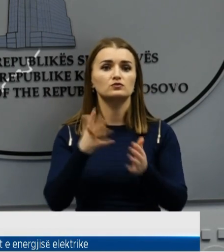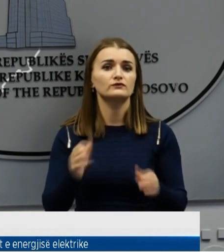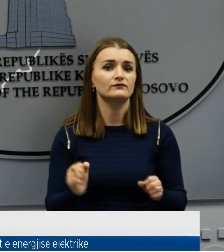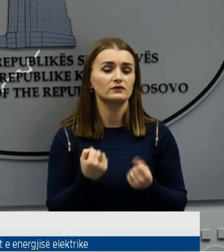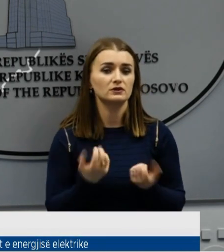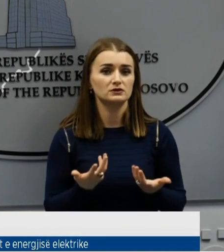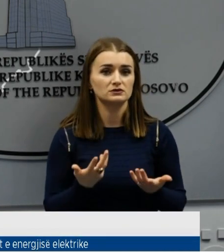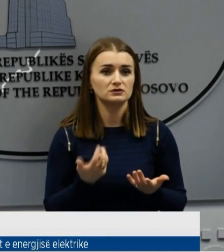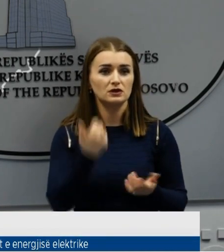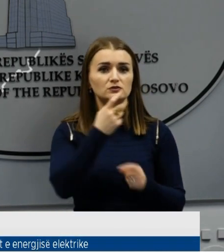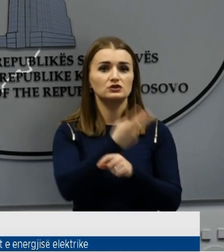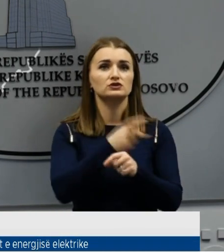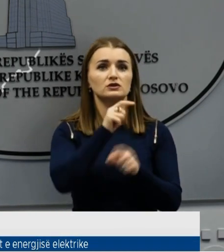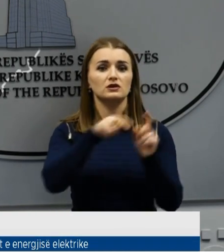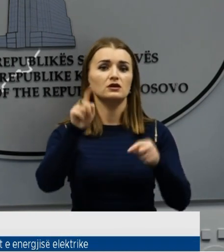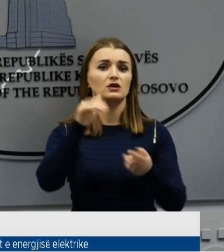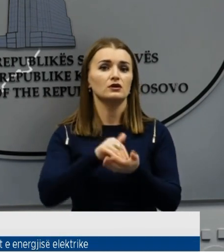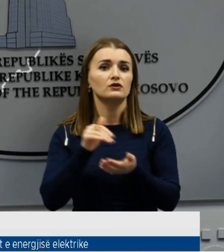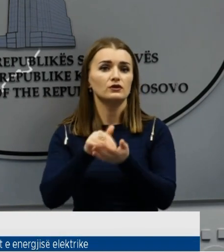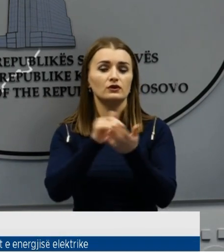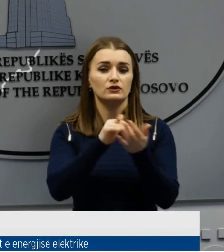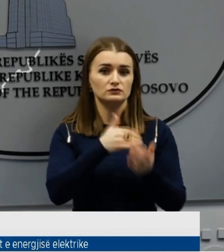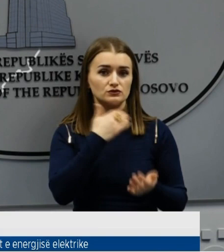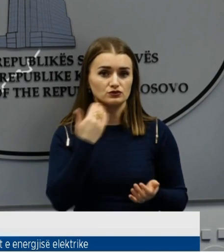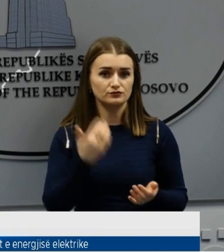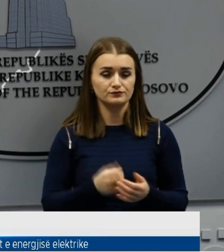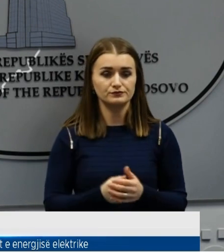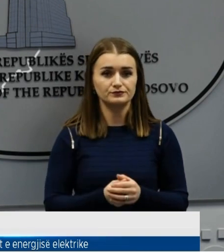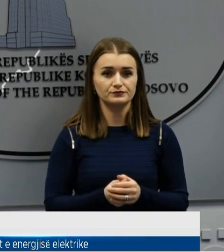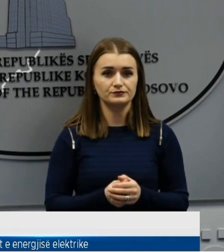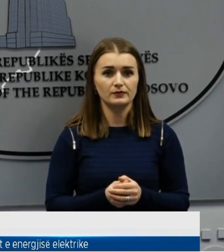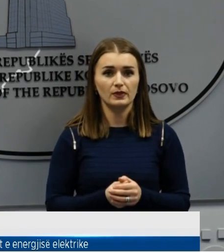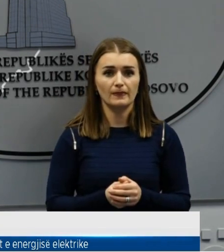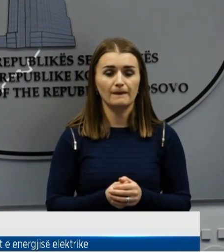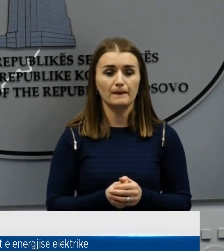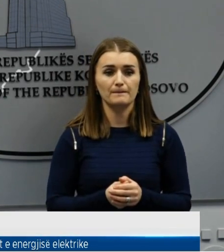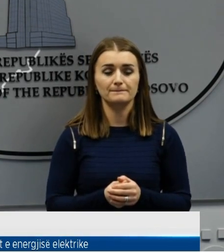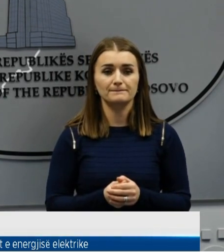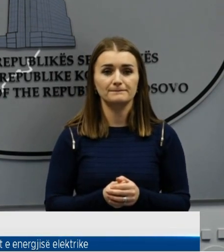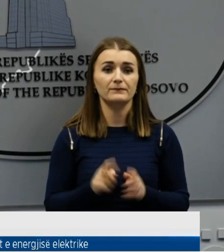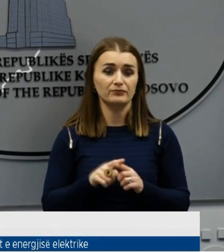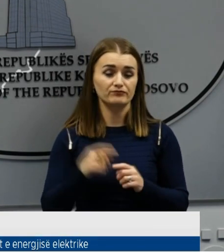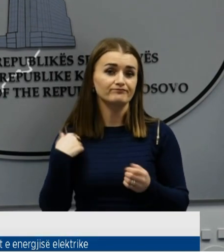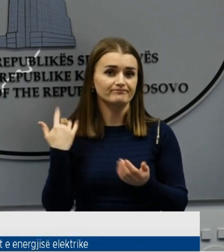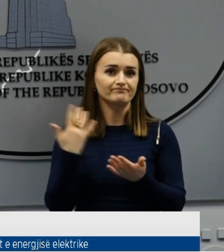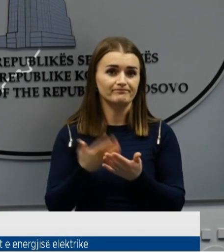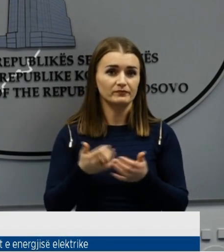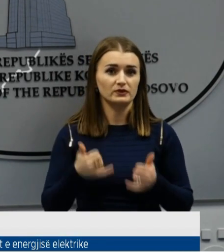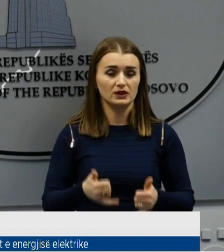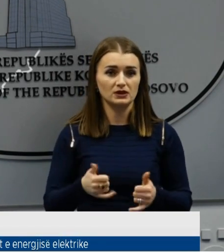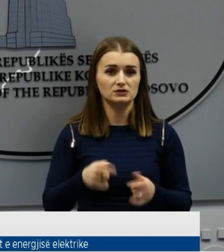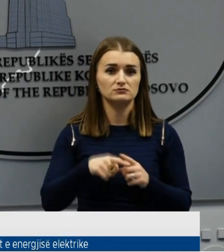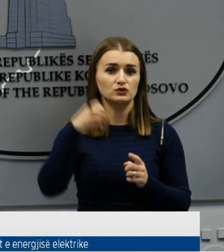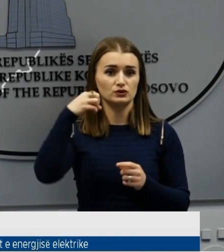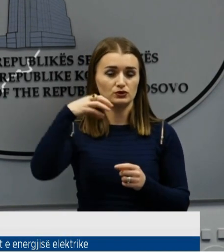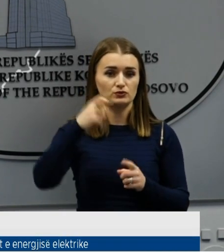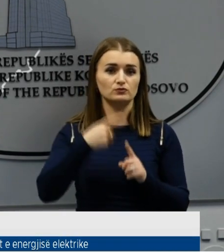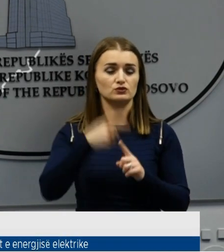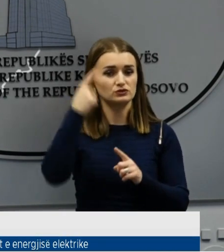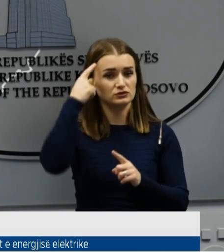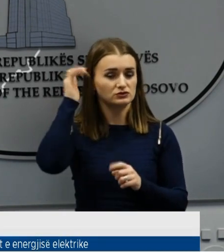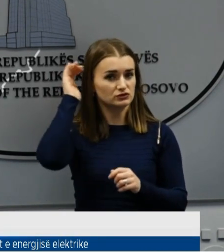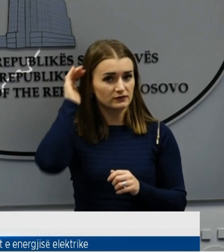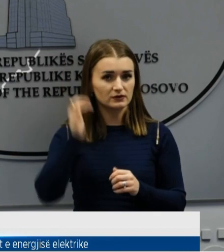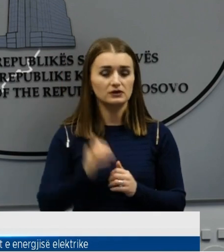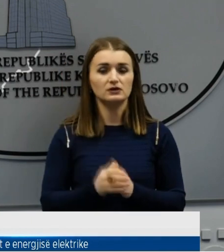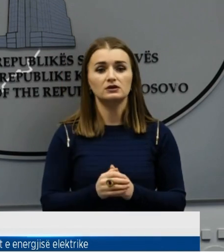më të larta se sa prodhimi. Deri më tani sektori energjetik në Kosovë dhe qeveria kanë mbajtur barën e